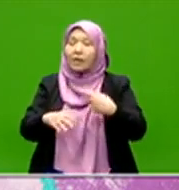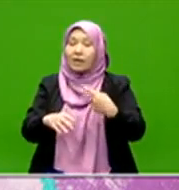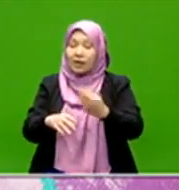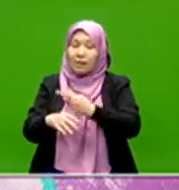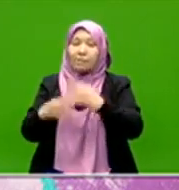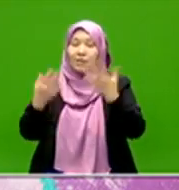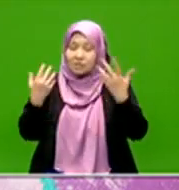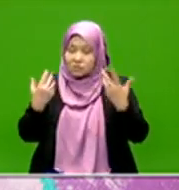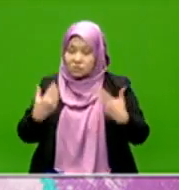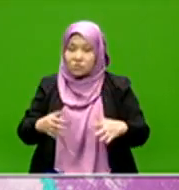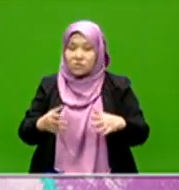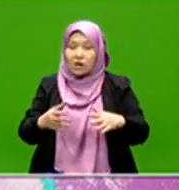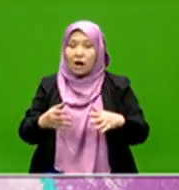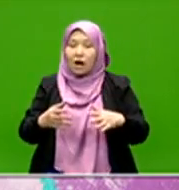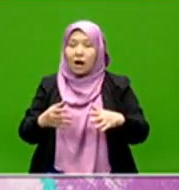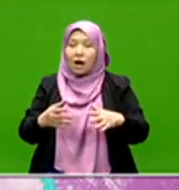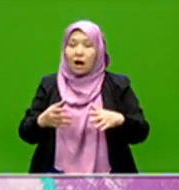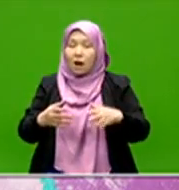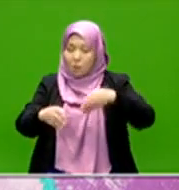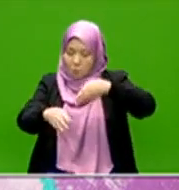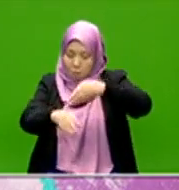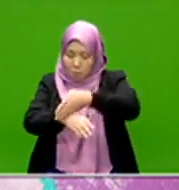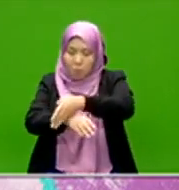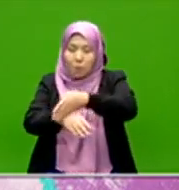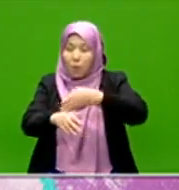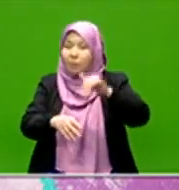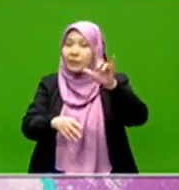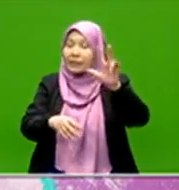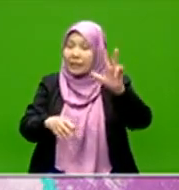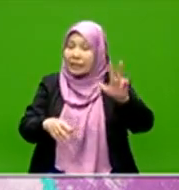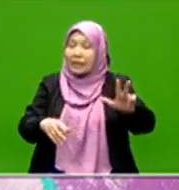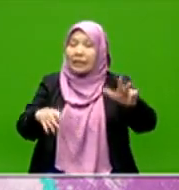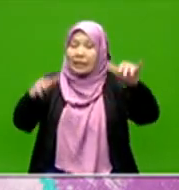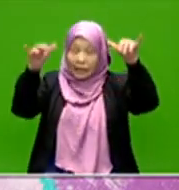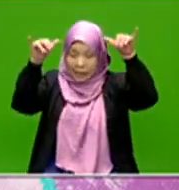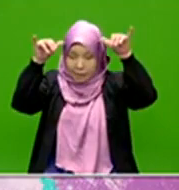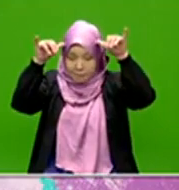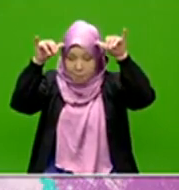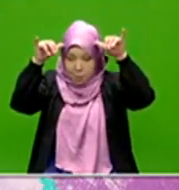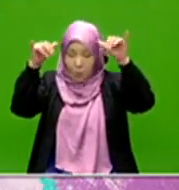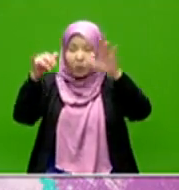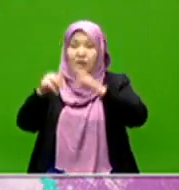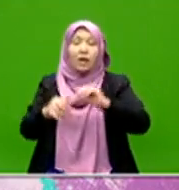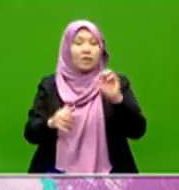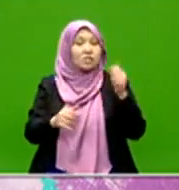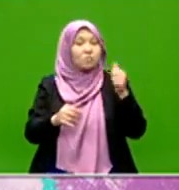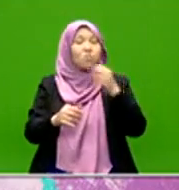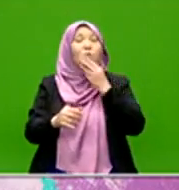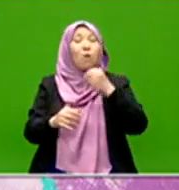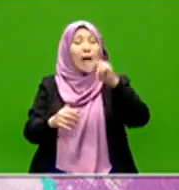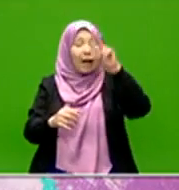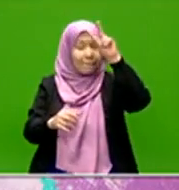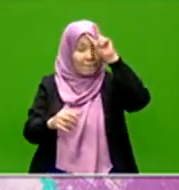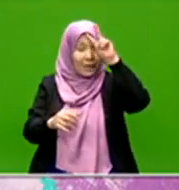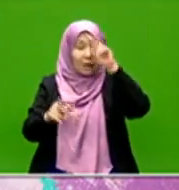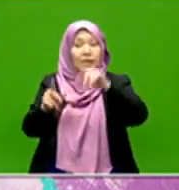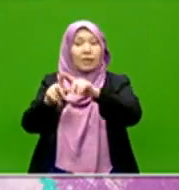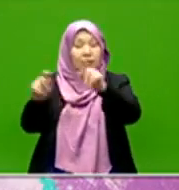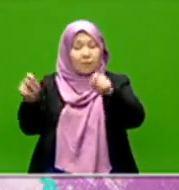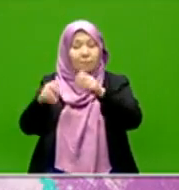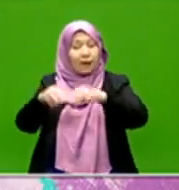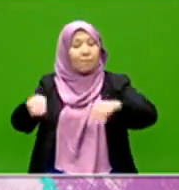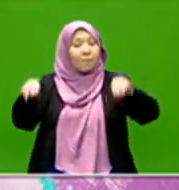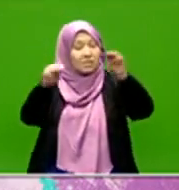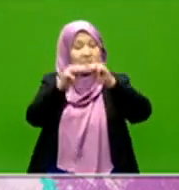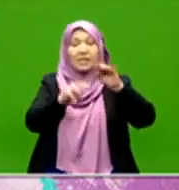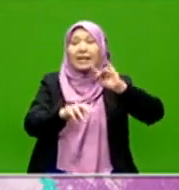telah mengorbankan 3 ekor lembu dan juga lebih kurang 10 ekor kambing di tempat Masjid Al-Hidayah Kelana